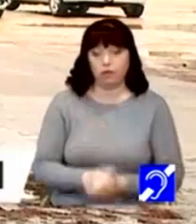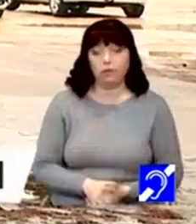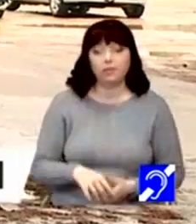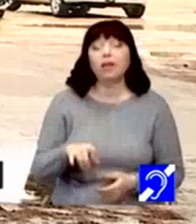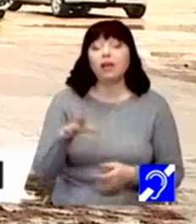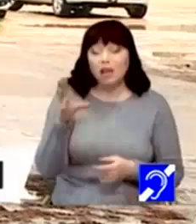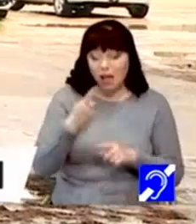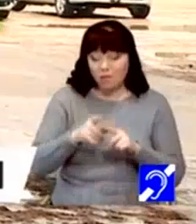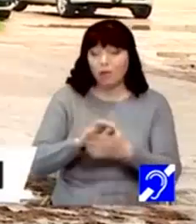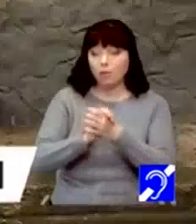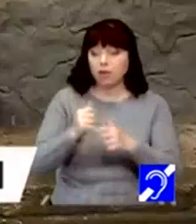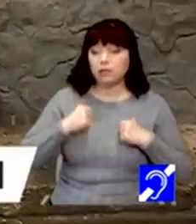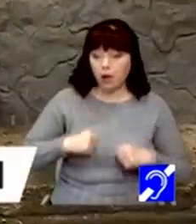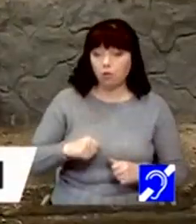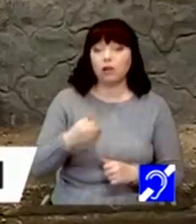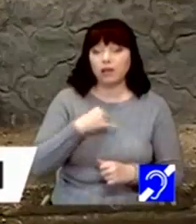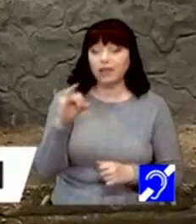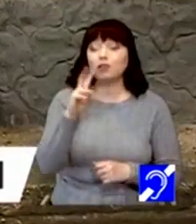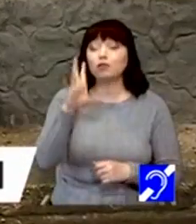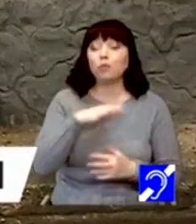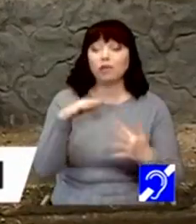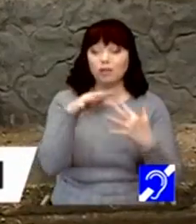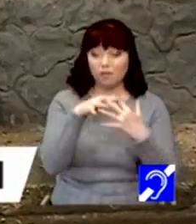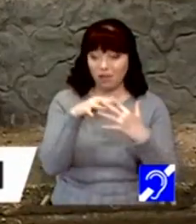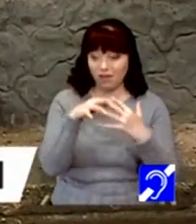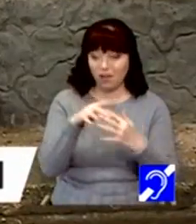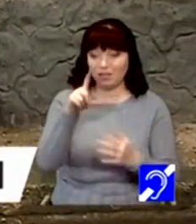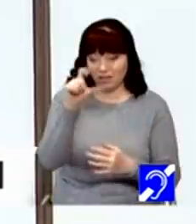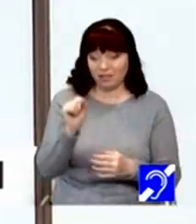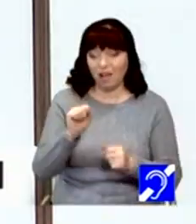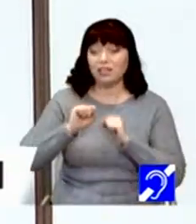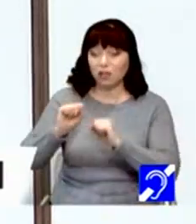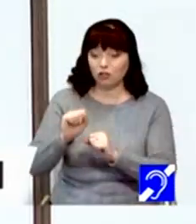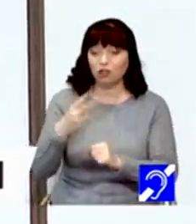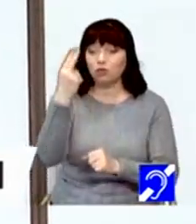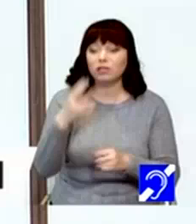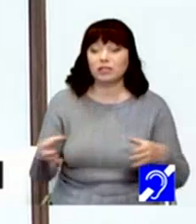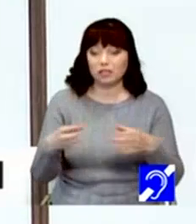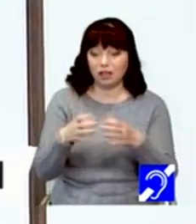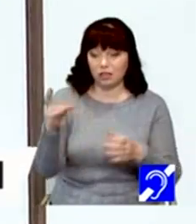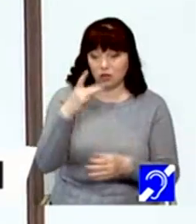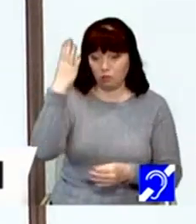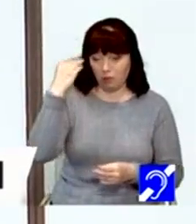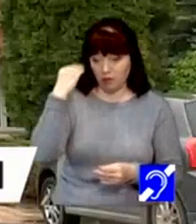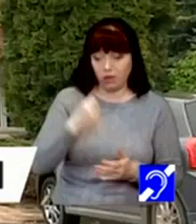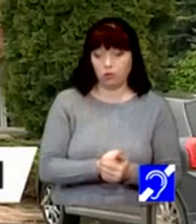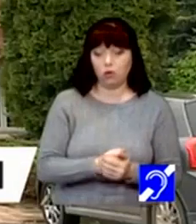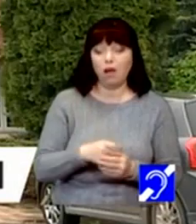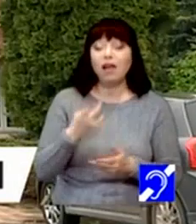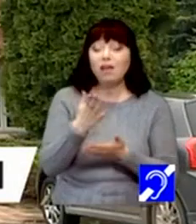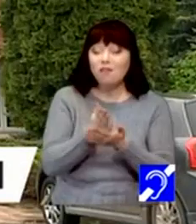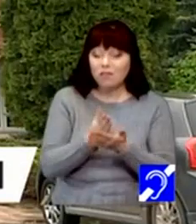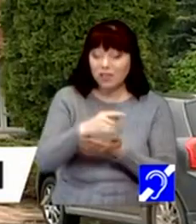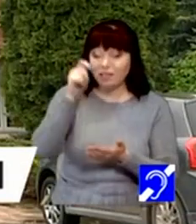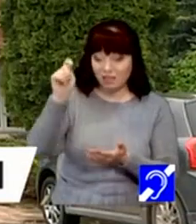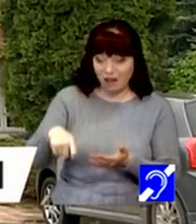combatanții care au luptat în 1992 pentru apărarea Independenței și integrității teritoriale a republicii Moldova veterani știu